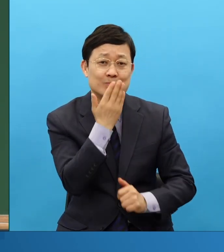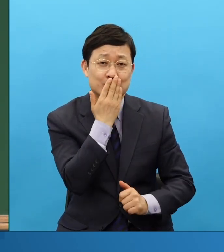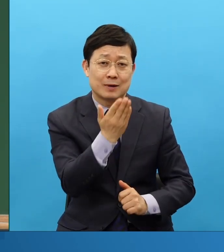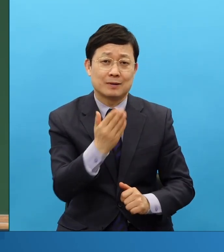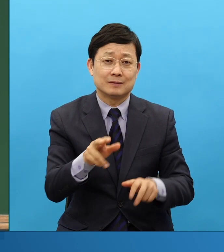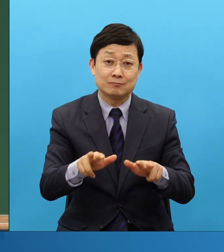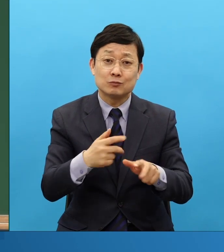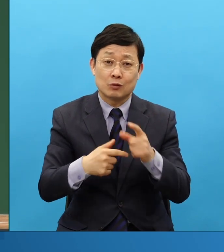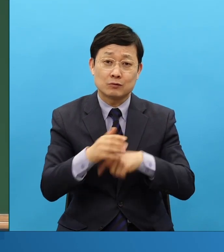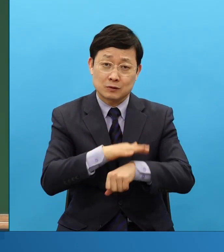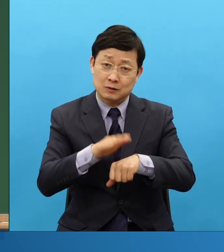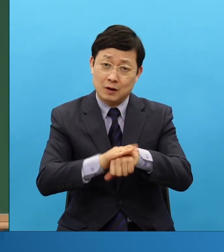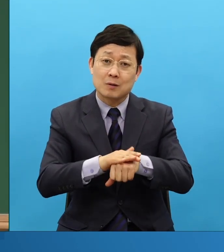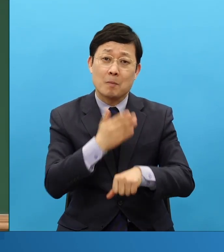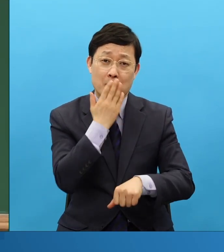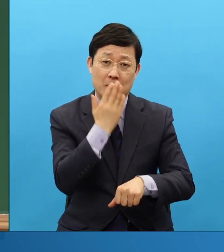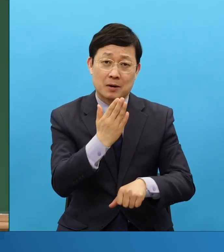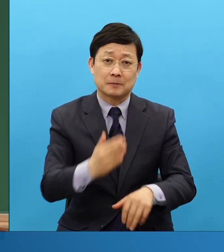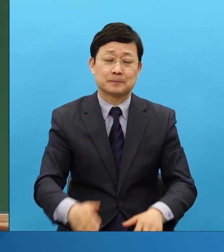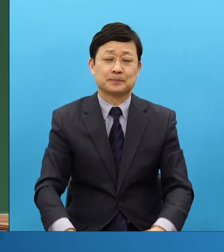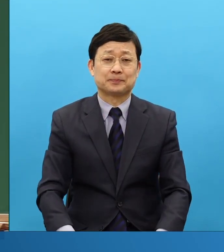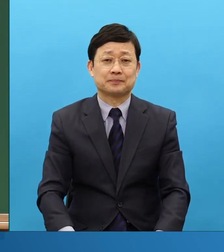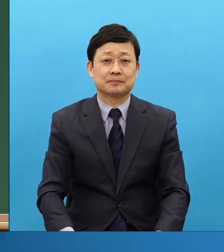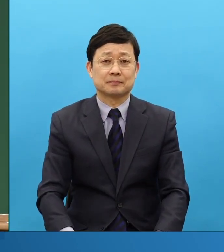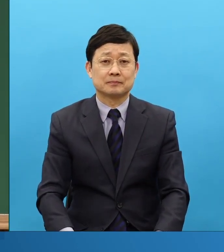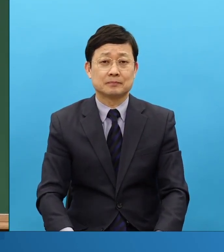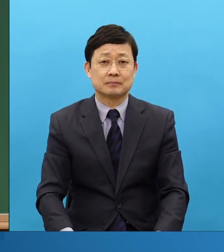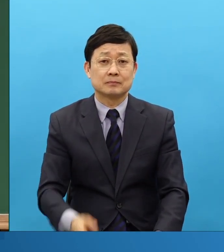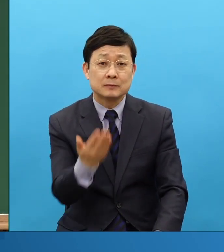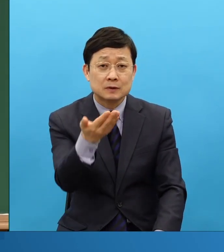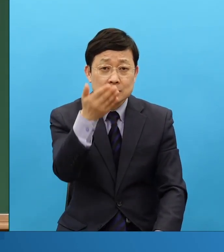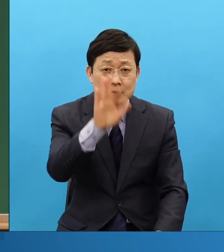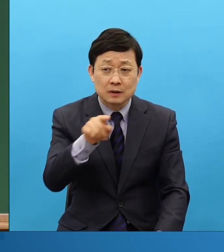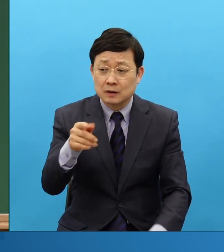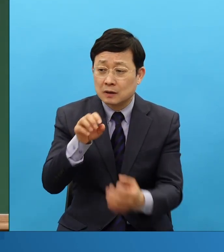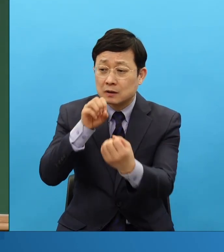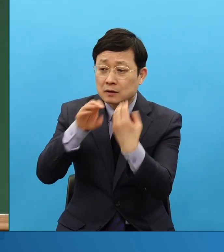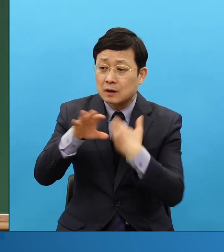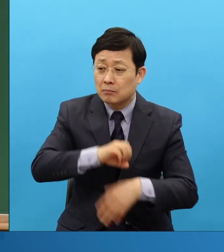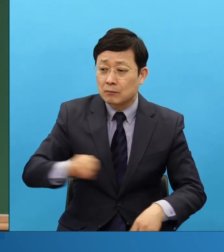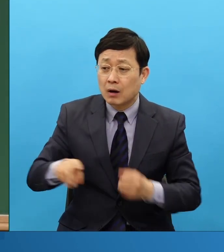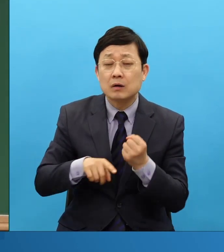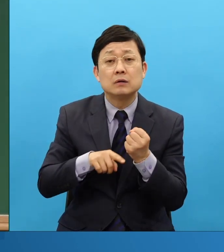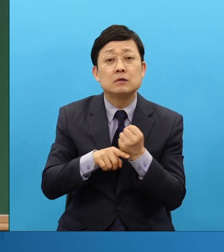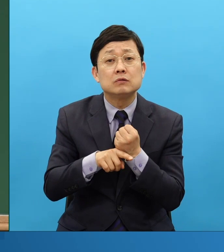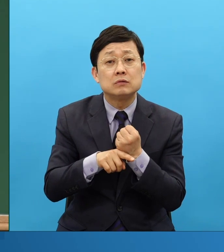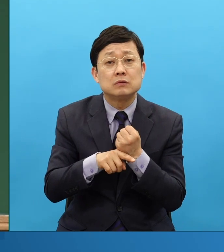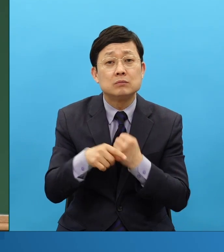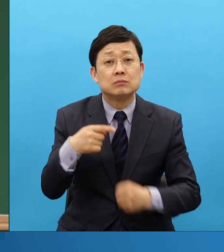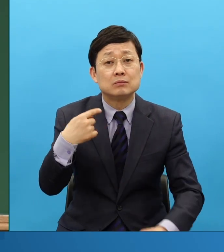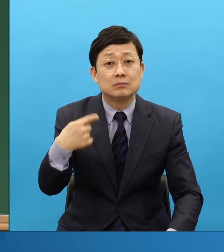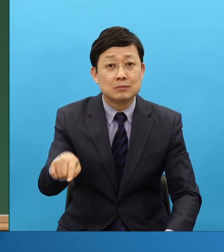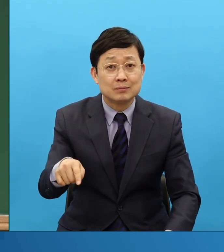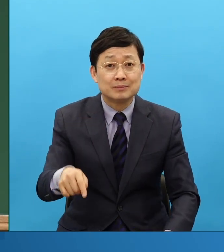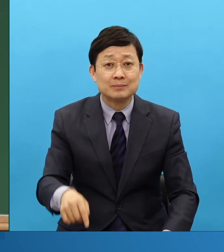예, 못 주는 이유는 간단한 겁니다. The reason why we can't do this is very simple.